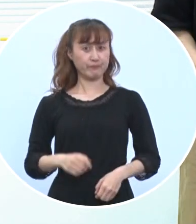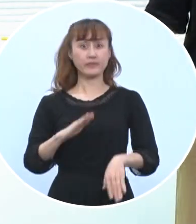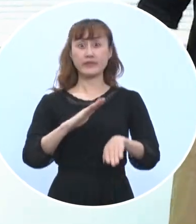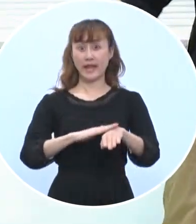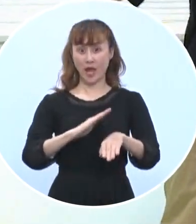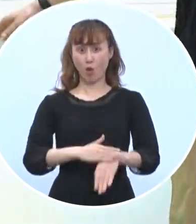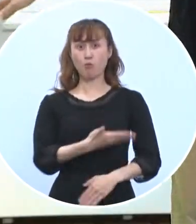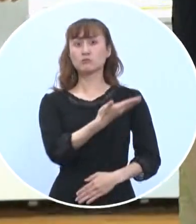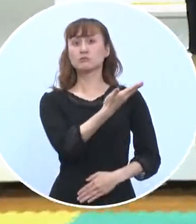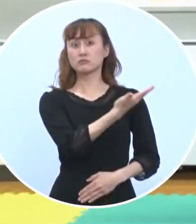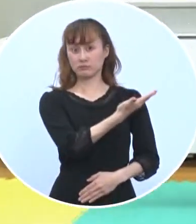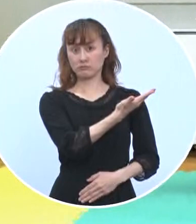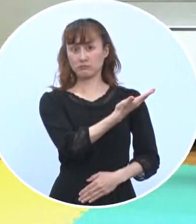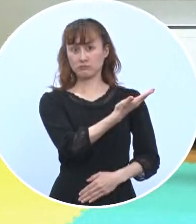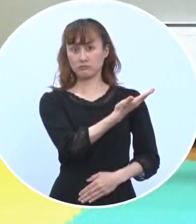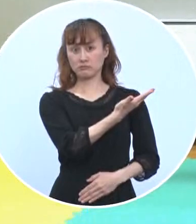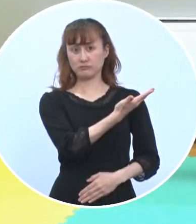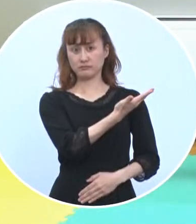距離、